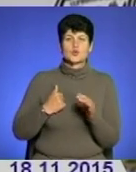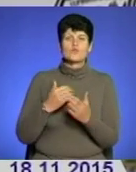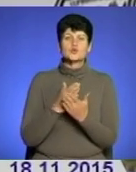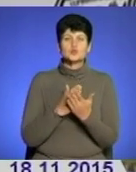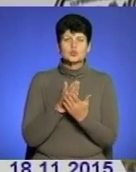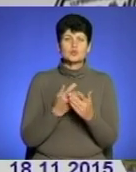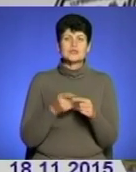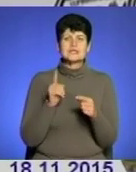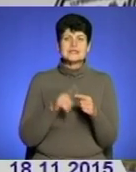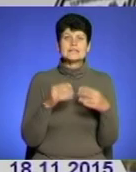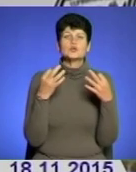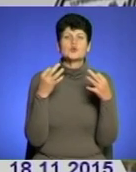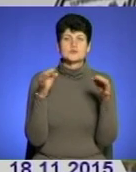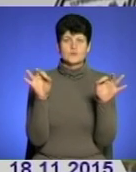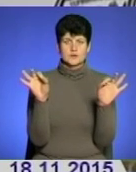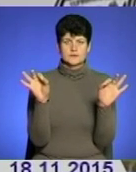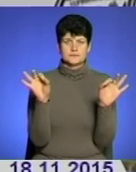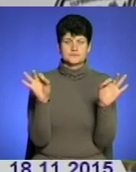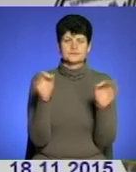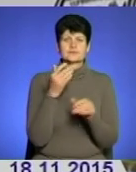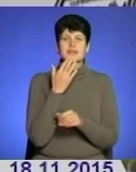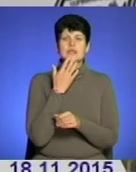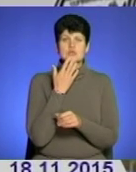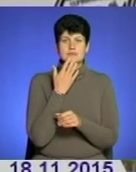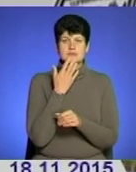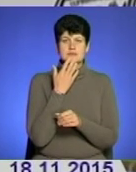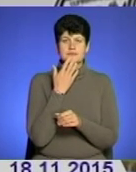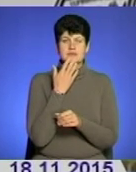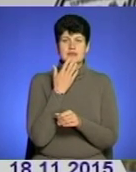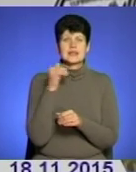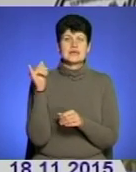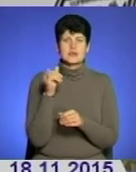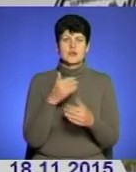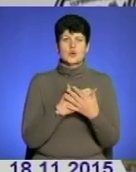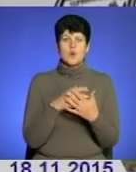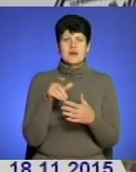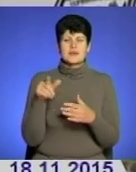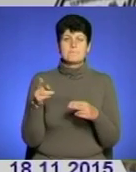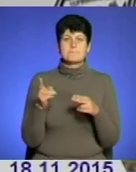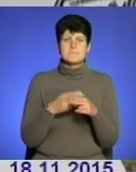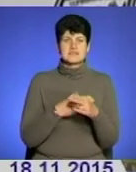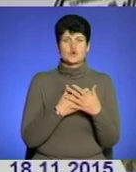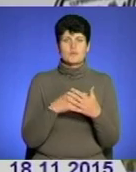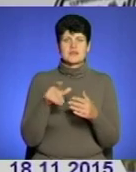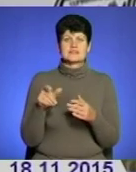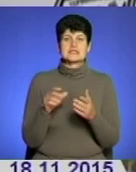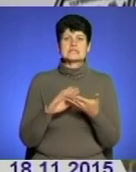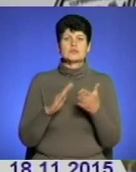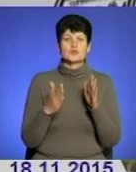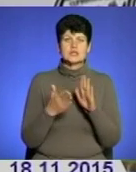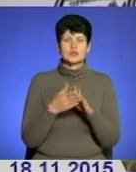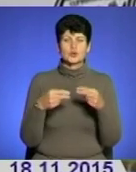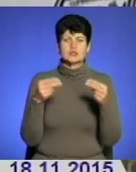це дозволено іноземцям та громадянам без громадянства заключати контракт